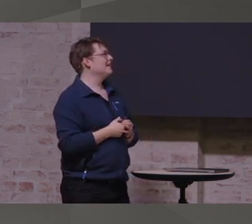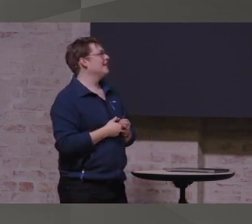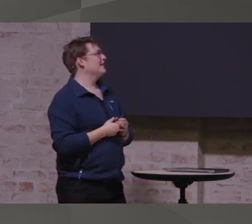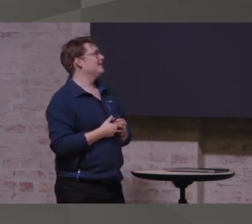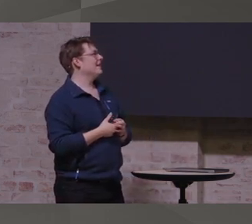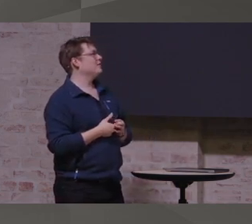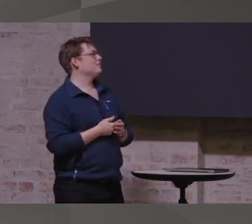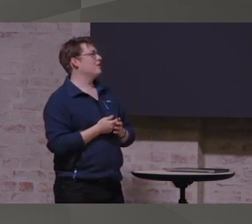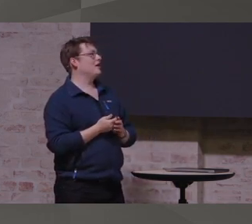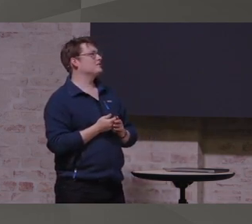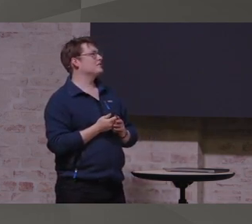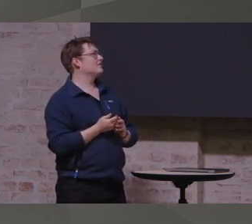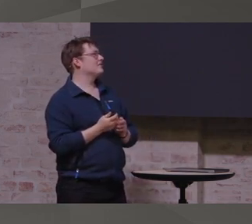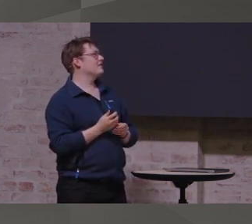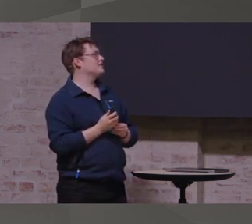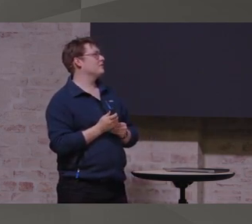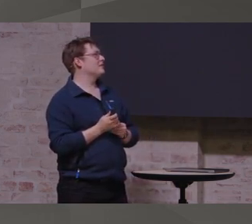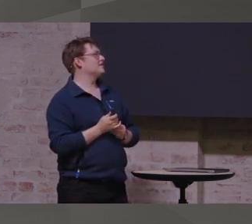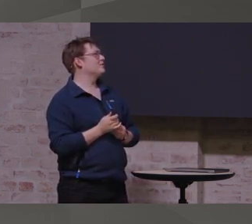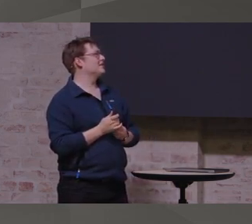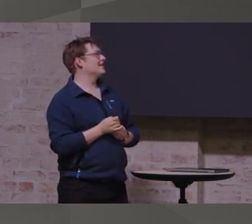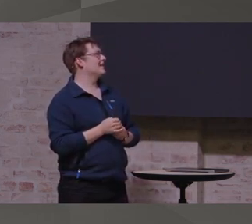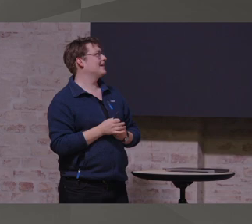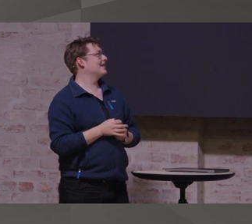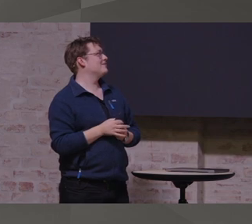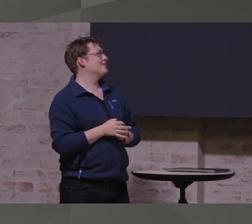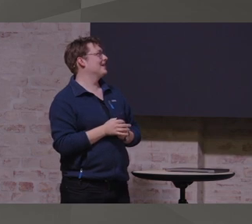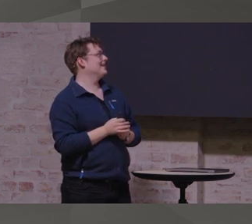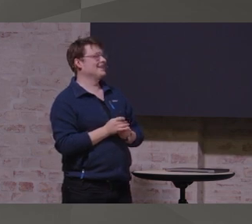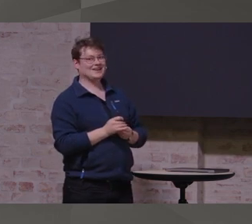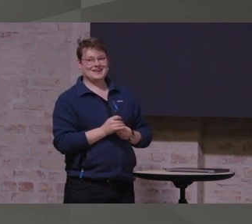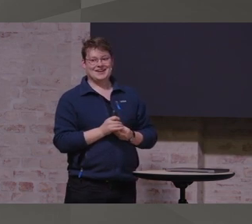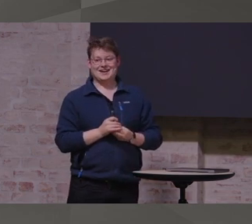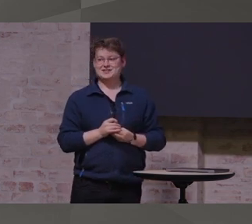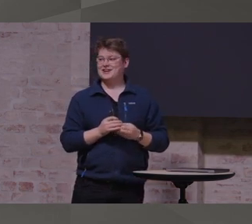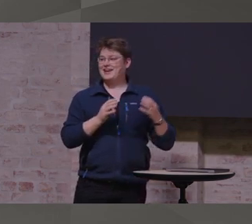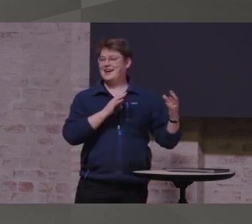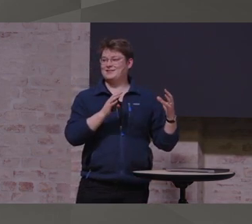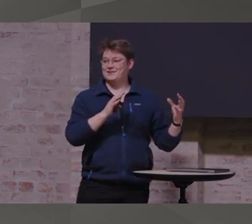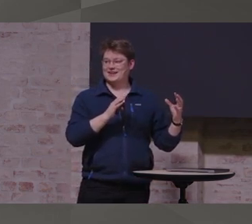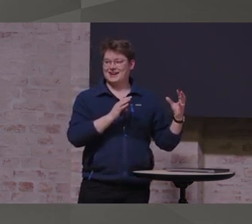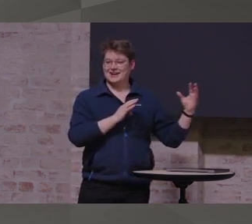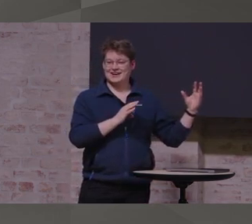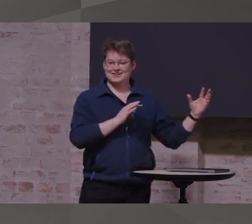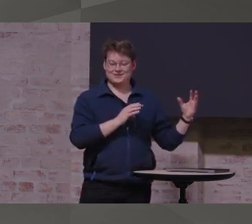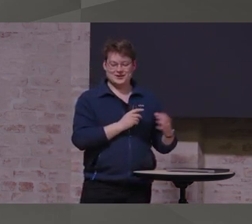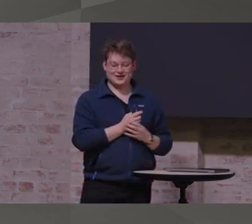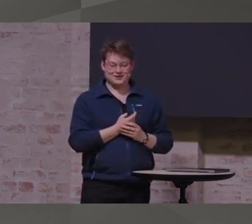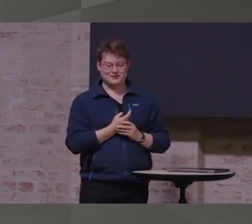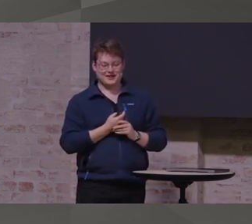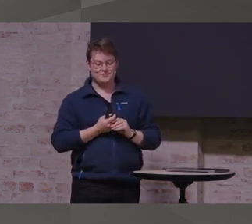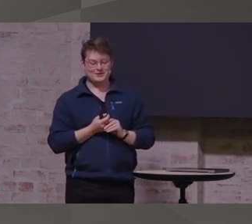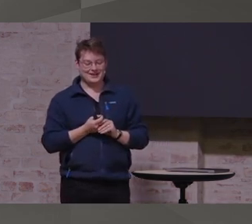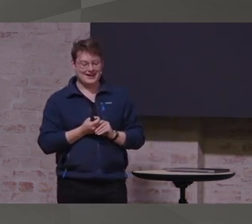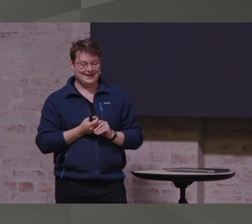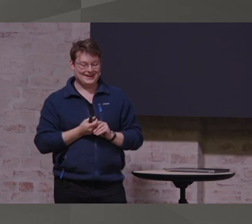ting. Det gjorde den på absolutt skumleste måte mulig. Så vi har ikke helt funnet ut